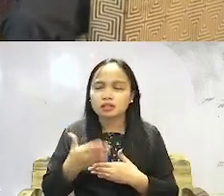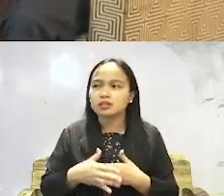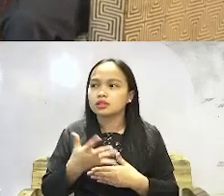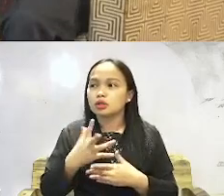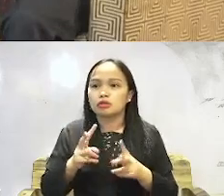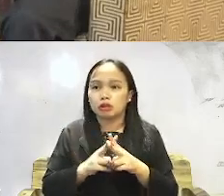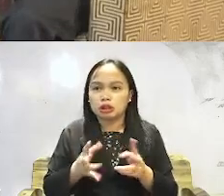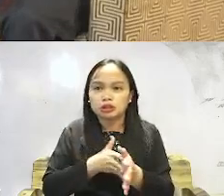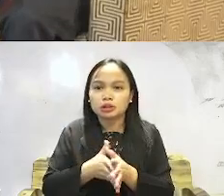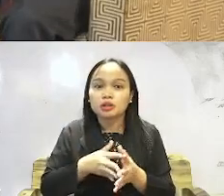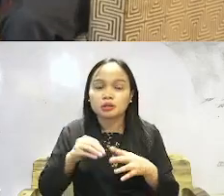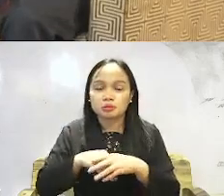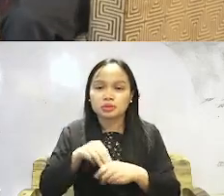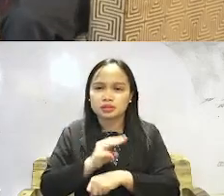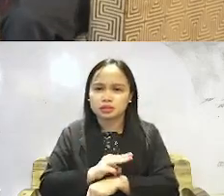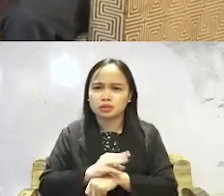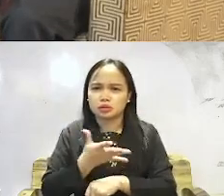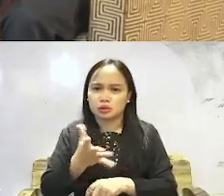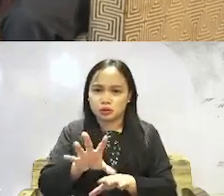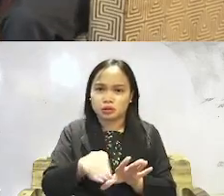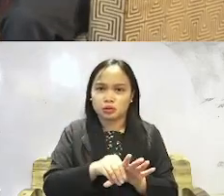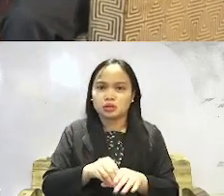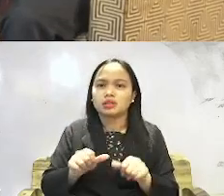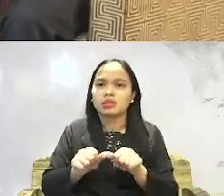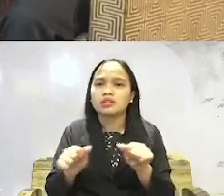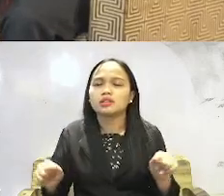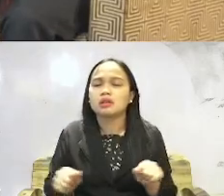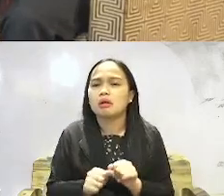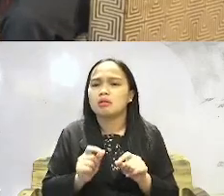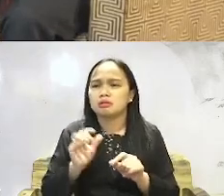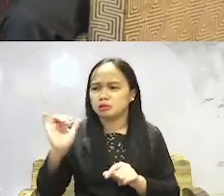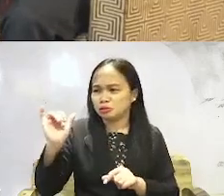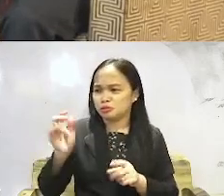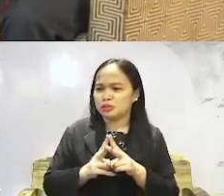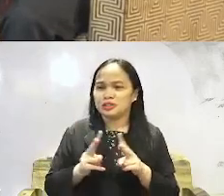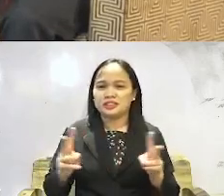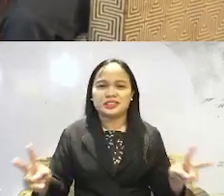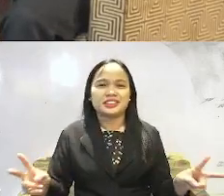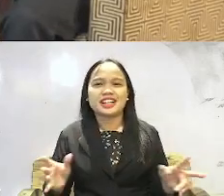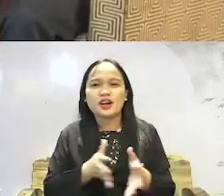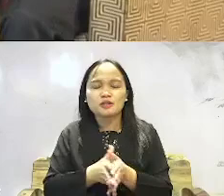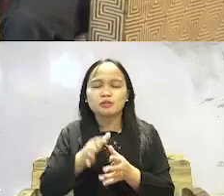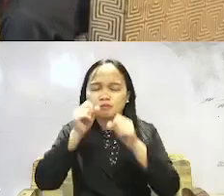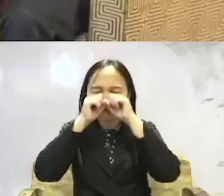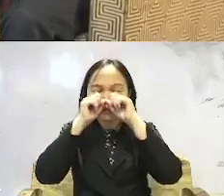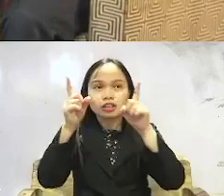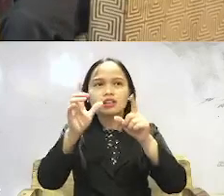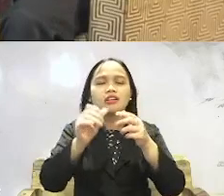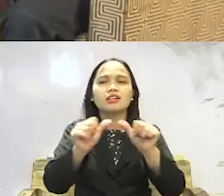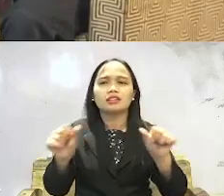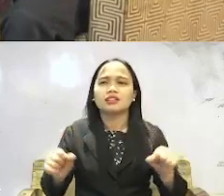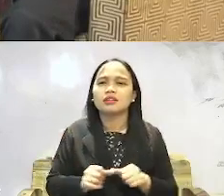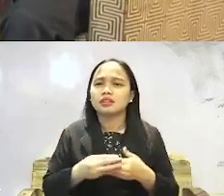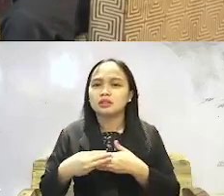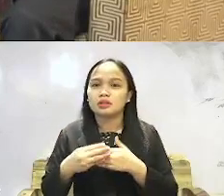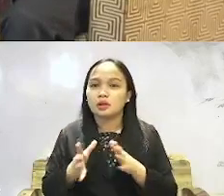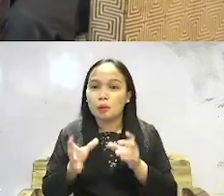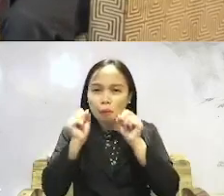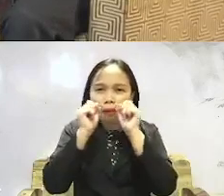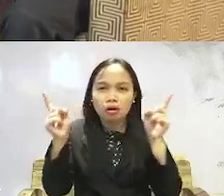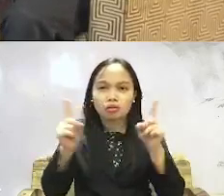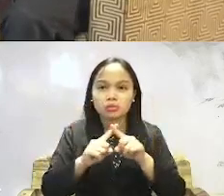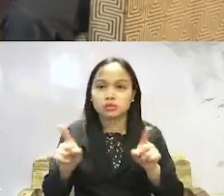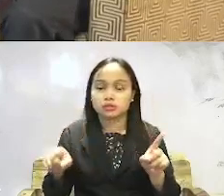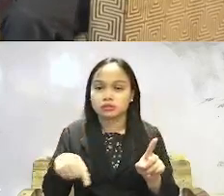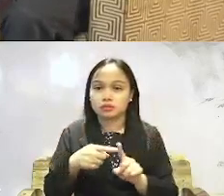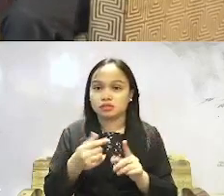sa gawain ng Panginoon. Nag-i-involve tayo sa area. Pambir, talagang ikaw pa yung gigising sa area leader mo pagdating sa area. Pero tignan mo